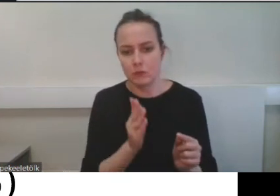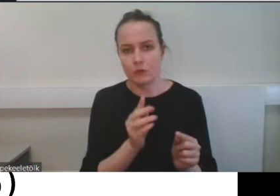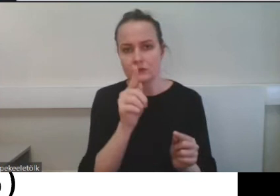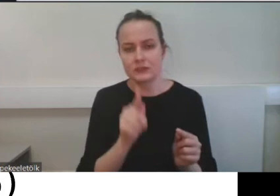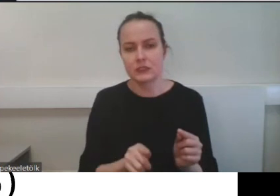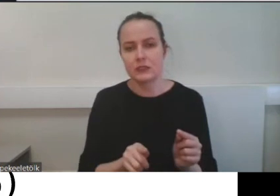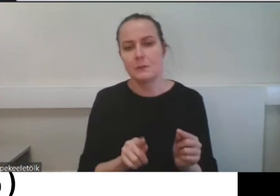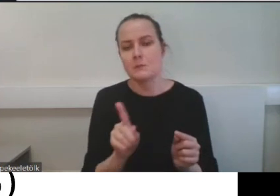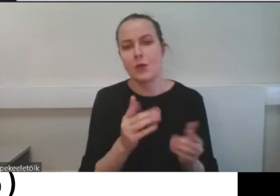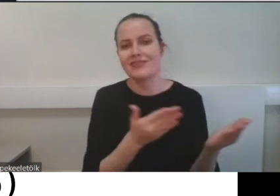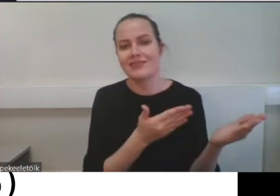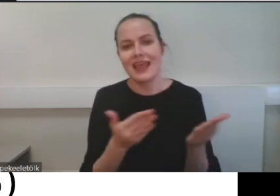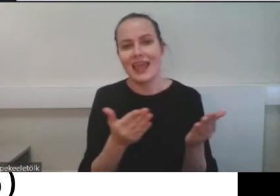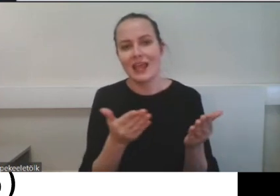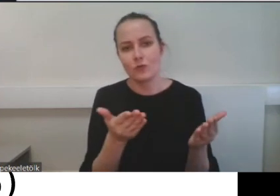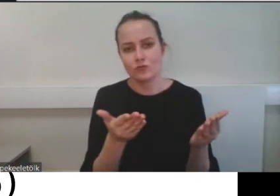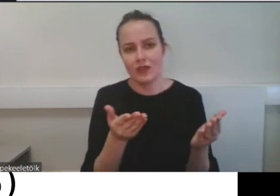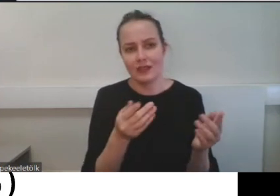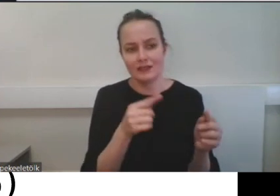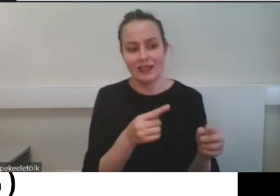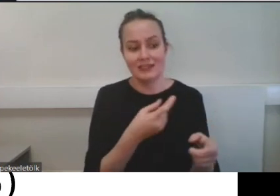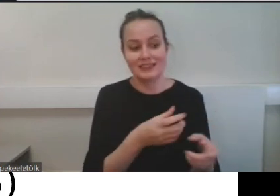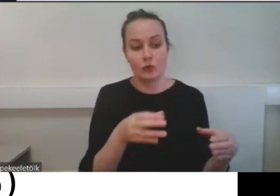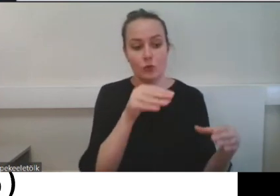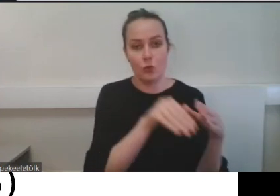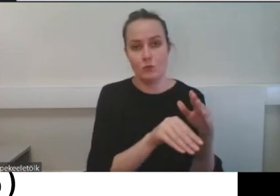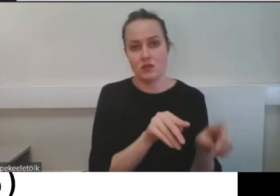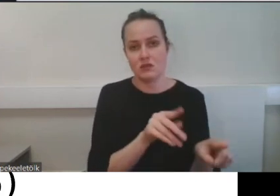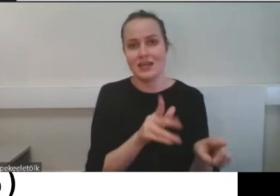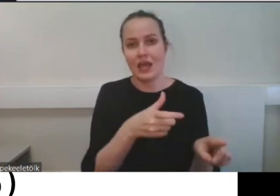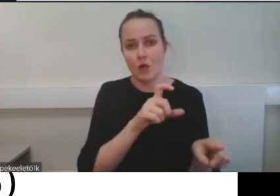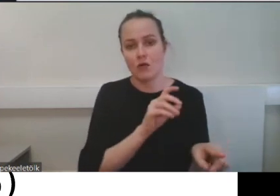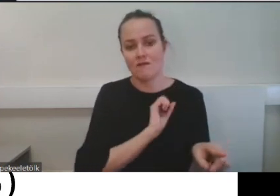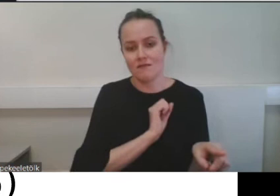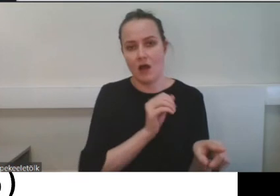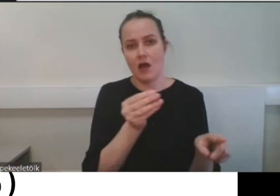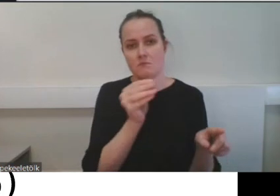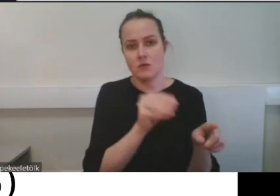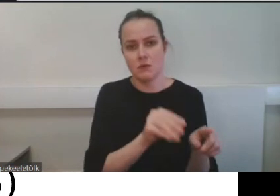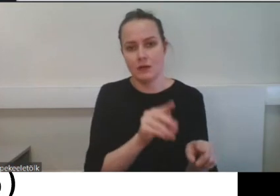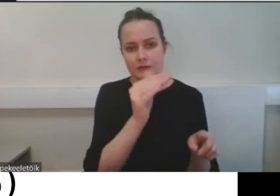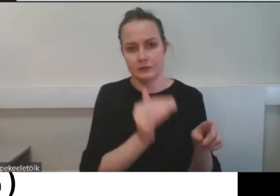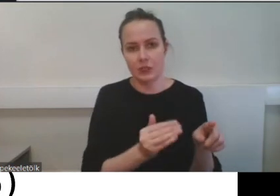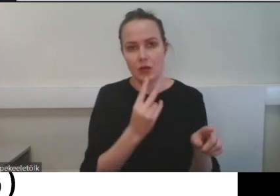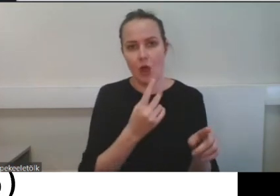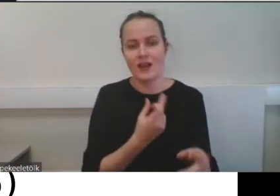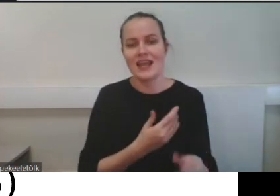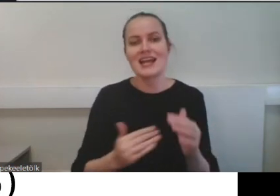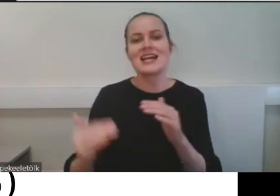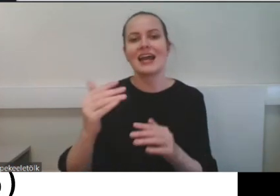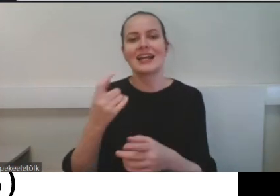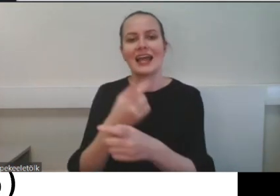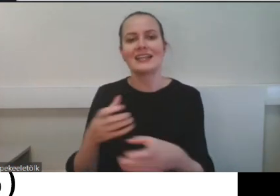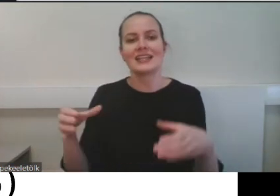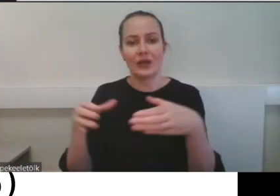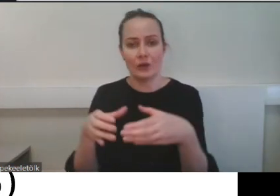et puudega inimestes 13% kuulub siis kõrge riskiga, 29% mõõduka riskiga iseseisva toimetuleku rühma.